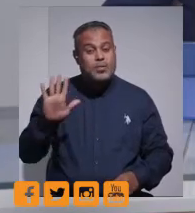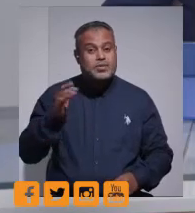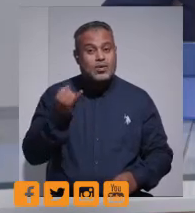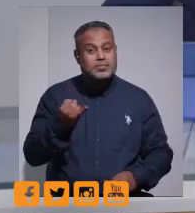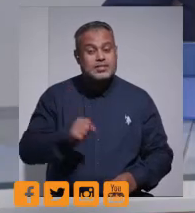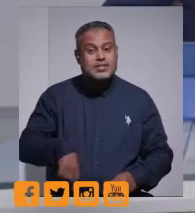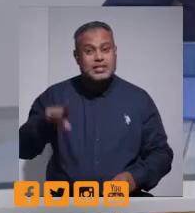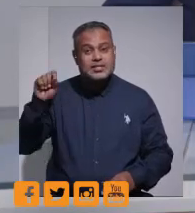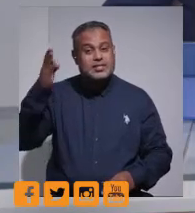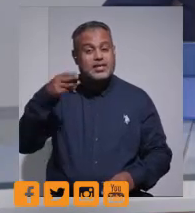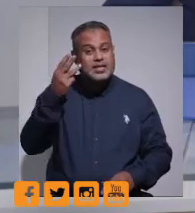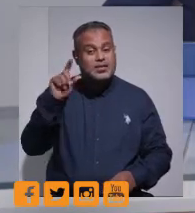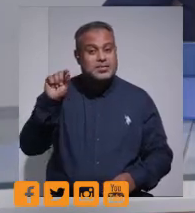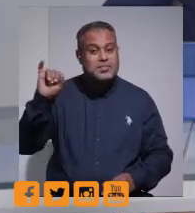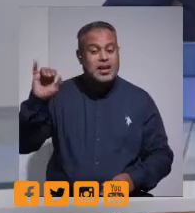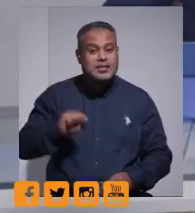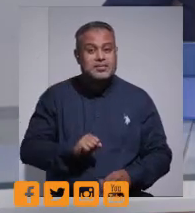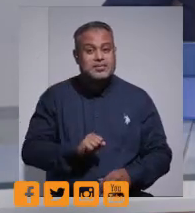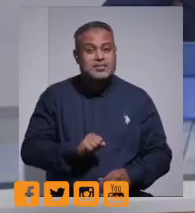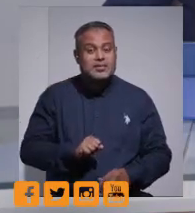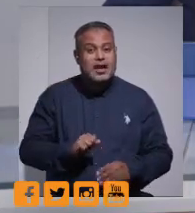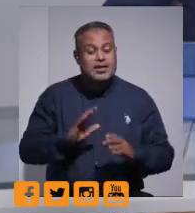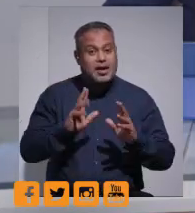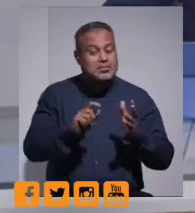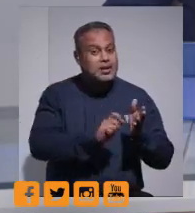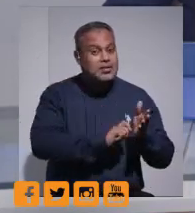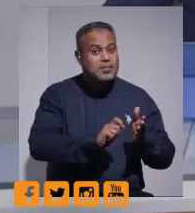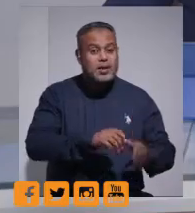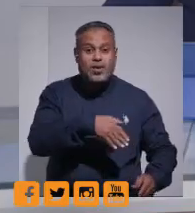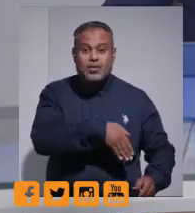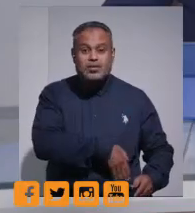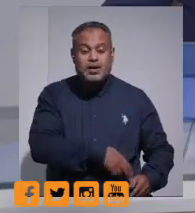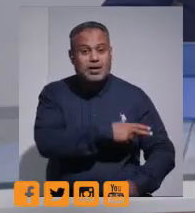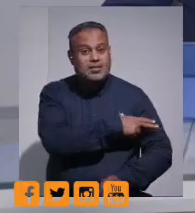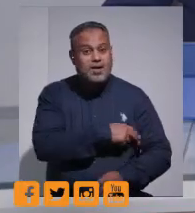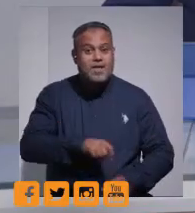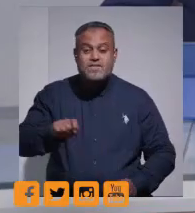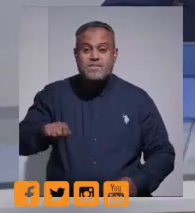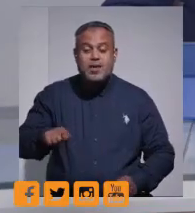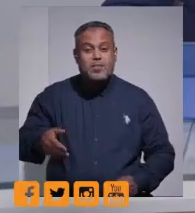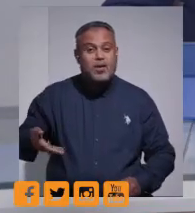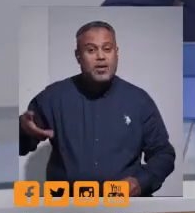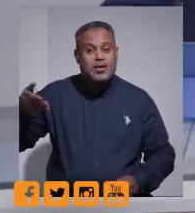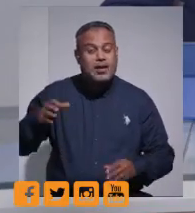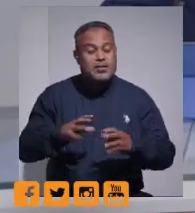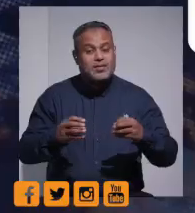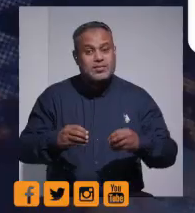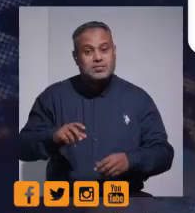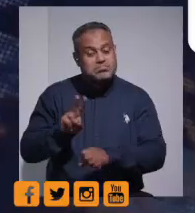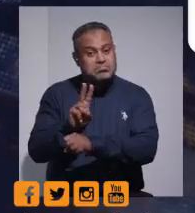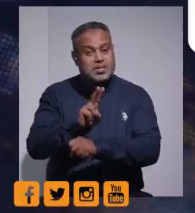للميلاد بشان تعيين عدد من القضاه اعضاء في المحكمه العليا لتفاصيل نتابع